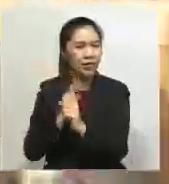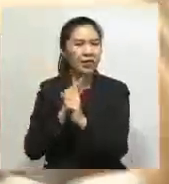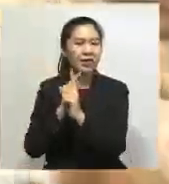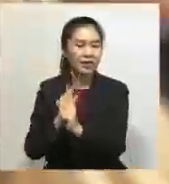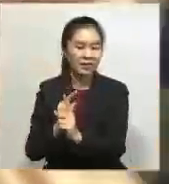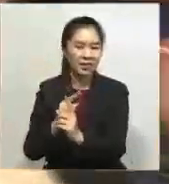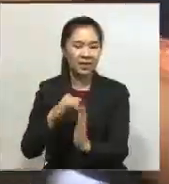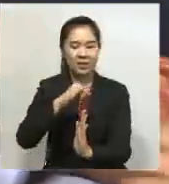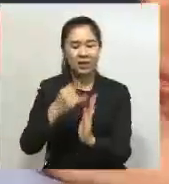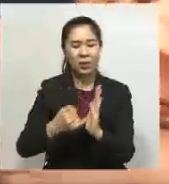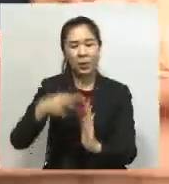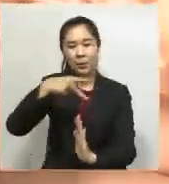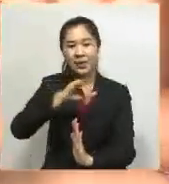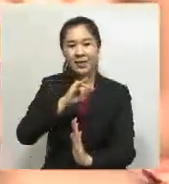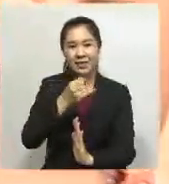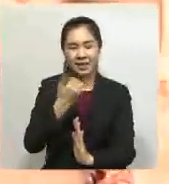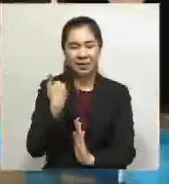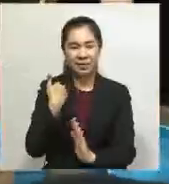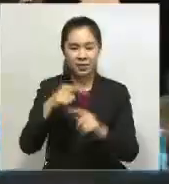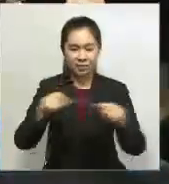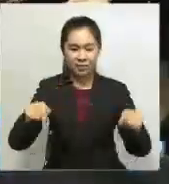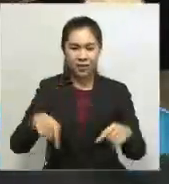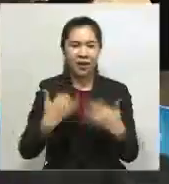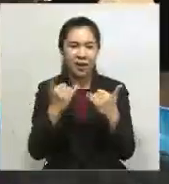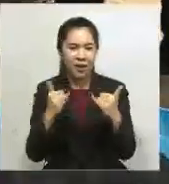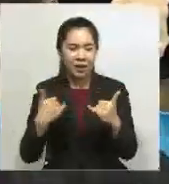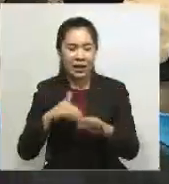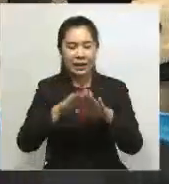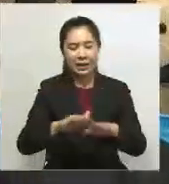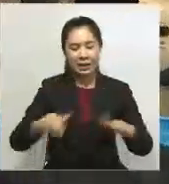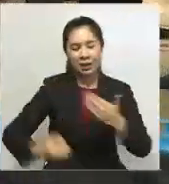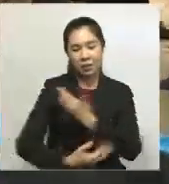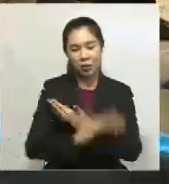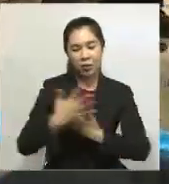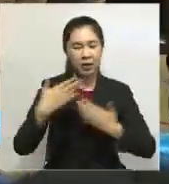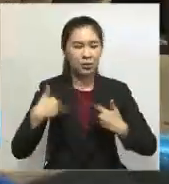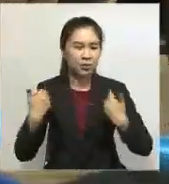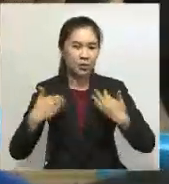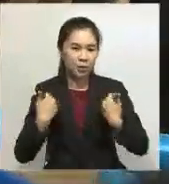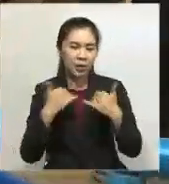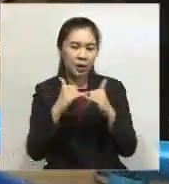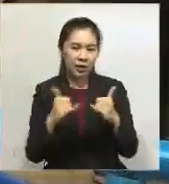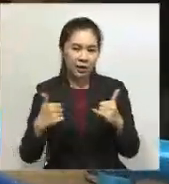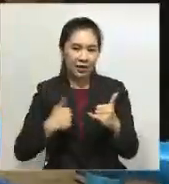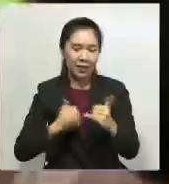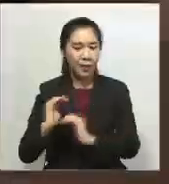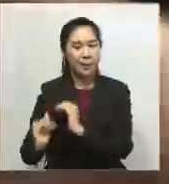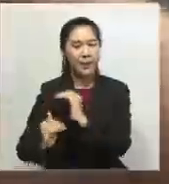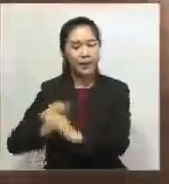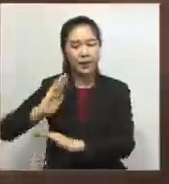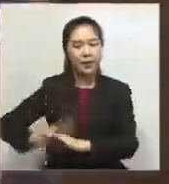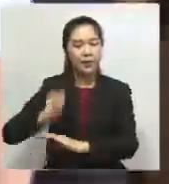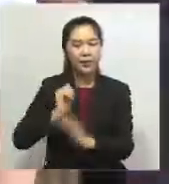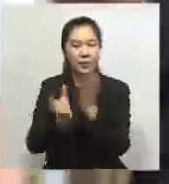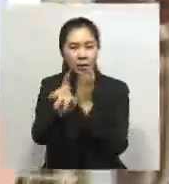ยุคลบาทจังหวัดพิจิตรเป็นสนามเด็กเล่นรุ่นใหม่นะคะที่ให้น้องๆมีโอกาสได้สนุกสนานกับการเล่นแล้วก็ได้พัฒนาทักษะการเรียน